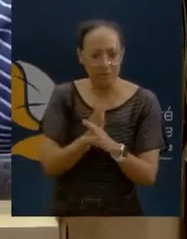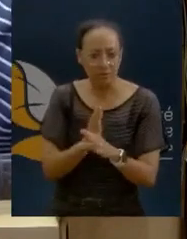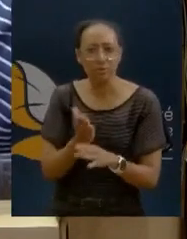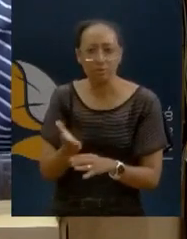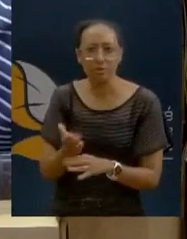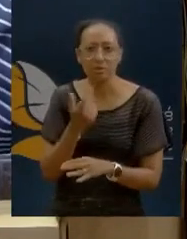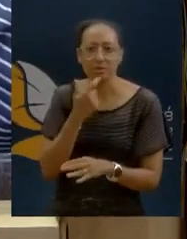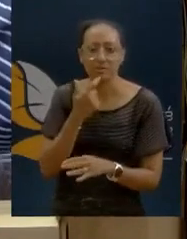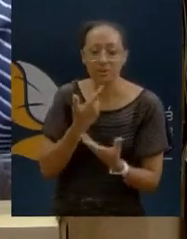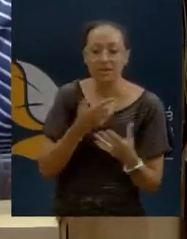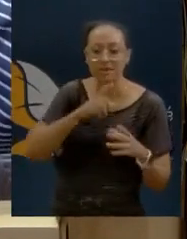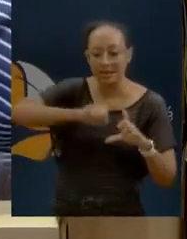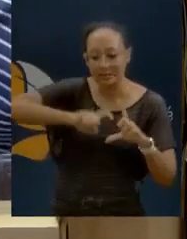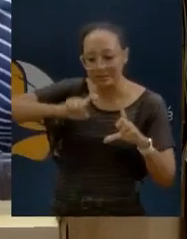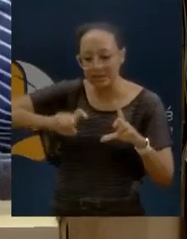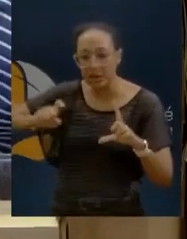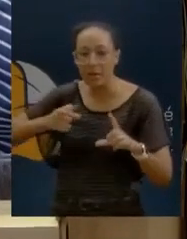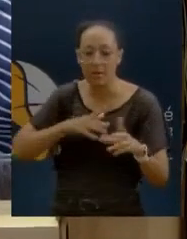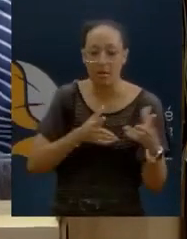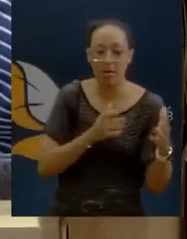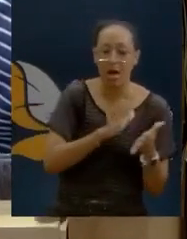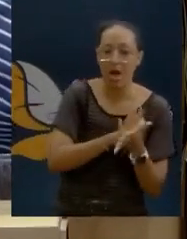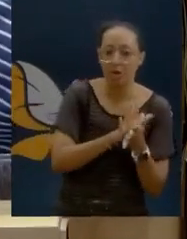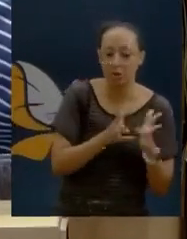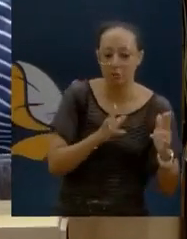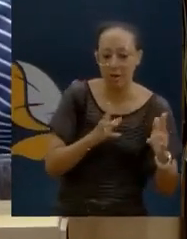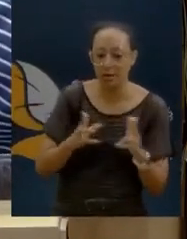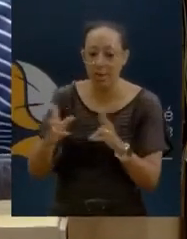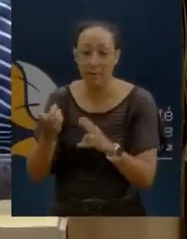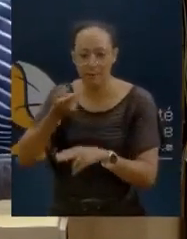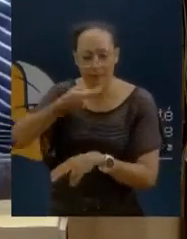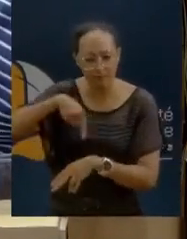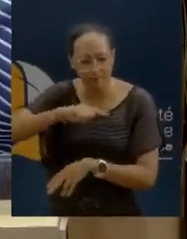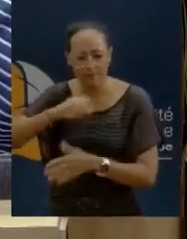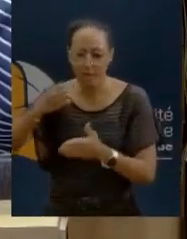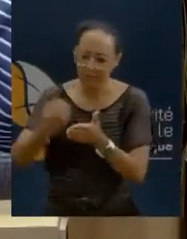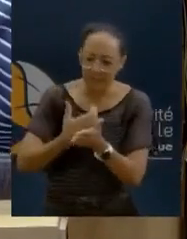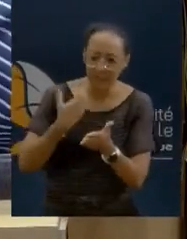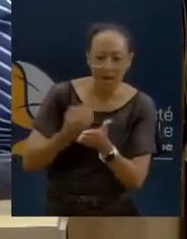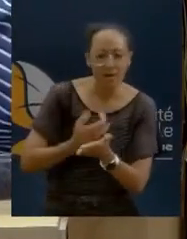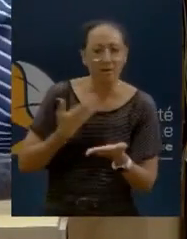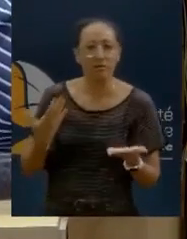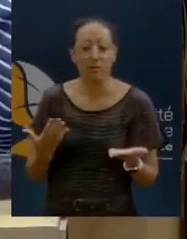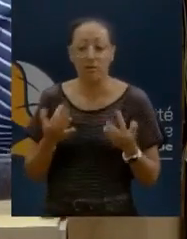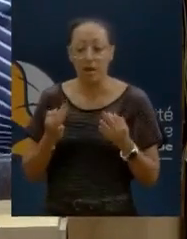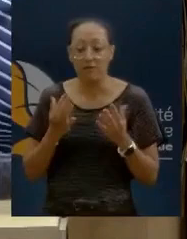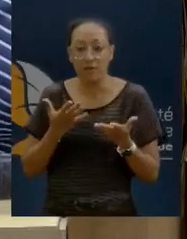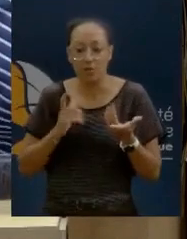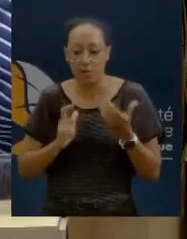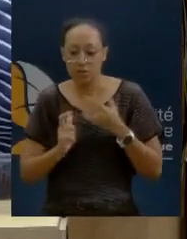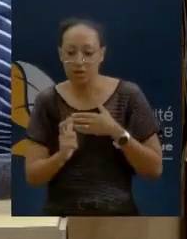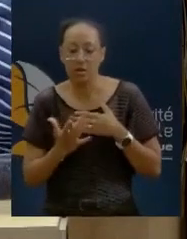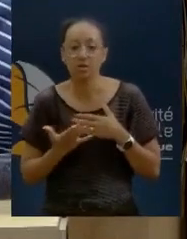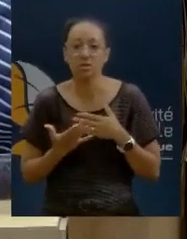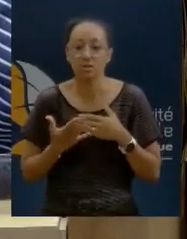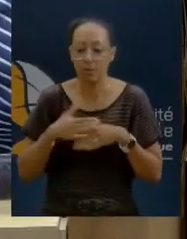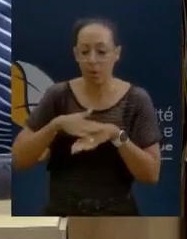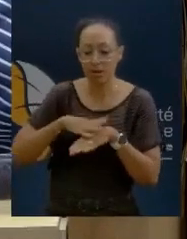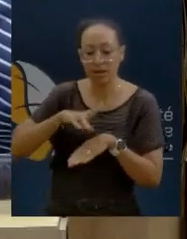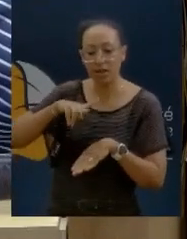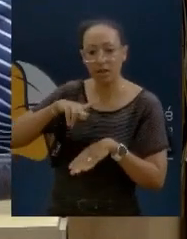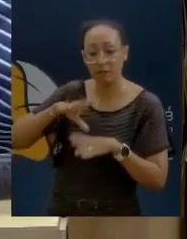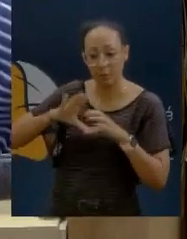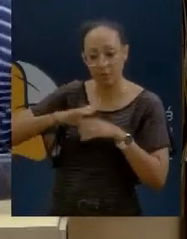donner des statistiques par tranche d'âge pour que nous ayons une parfaite connaissance de l'impact de notre politique de